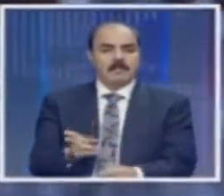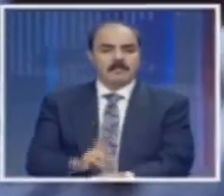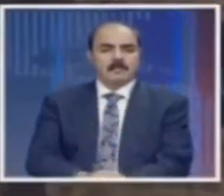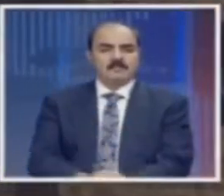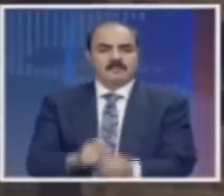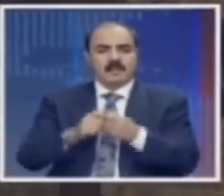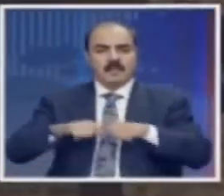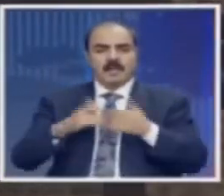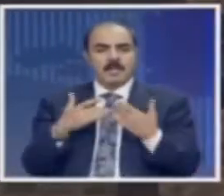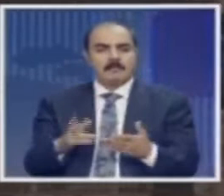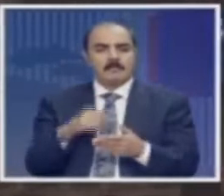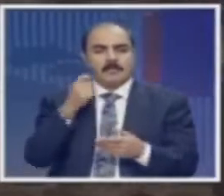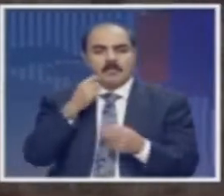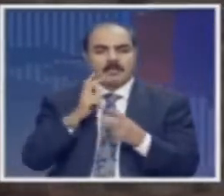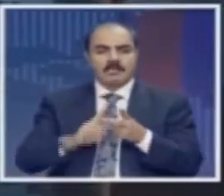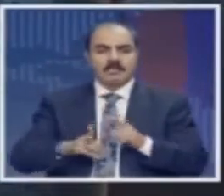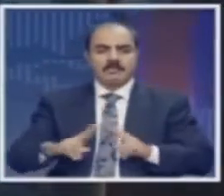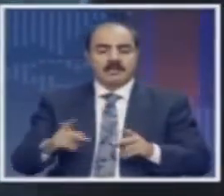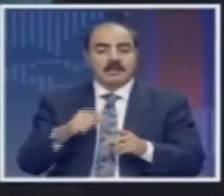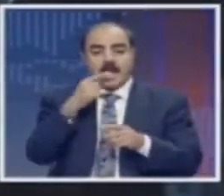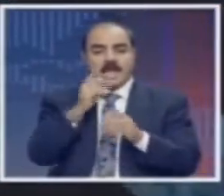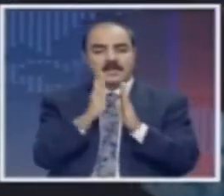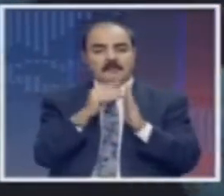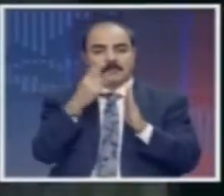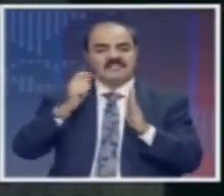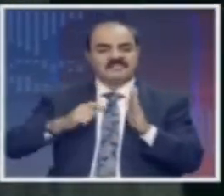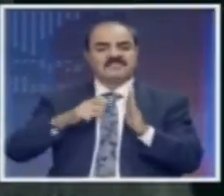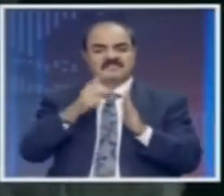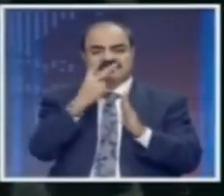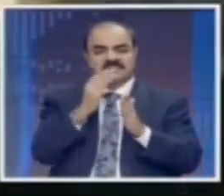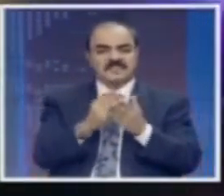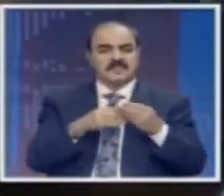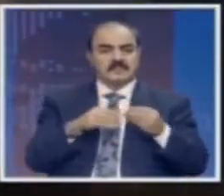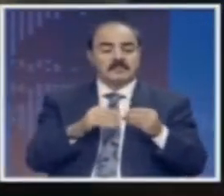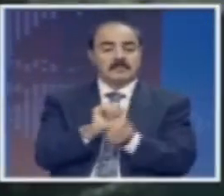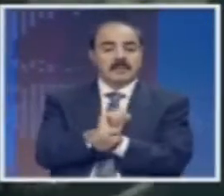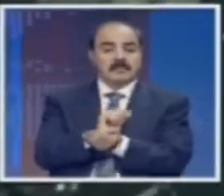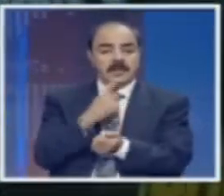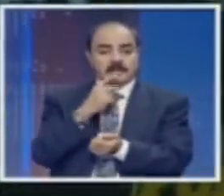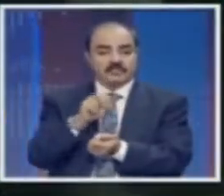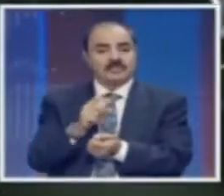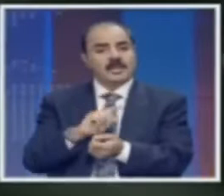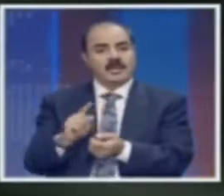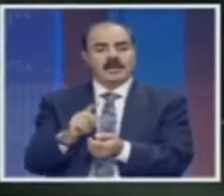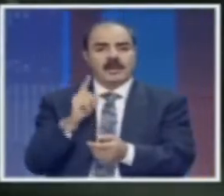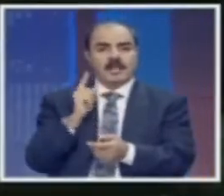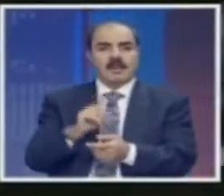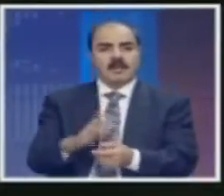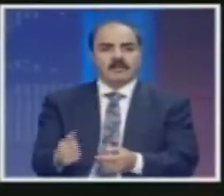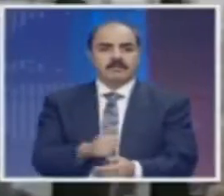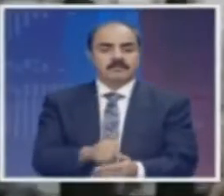وبيضاء وغيرها من الجرائم، والمحكوم عليهم بأحكام تتراوح ما بين المؤبد والسجن